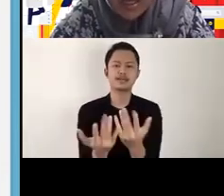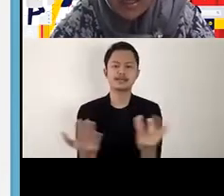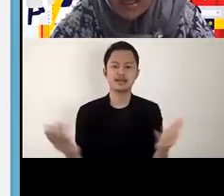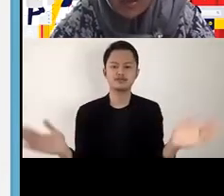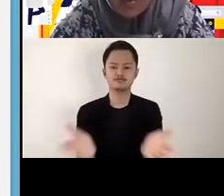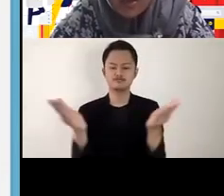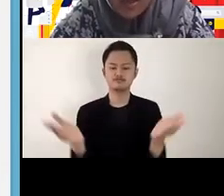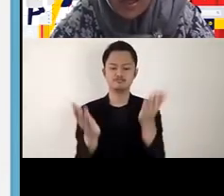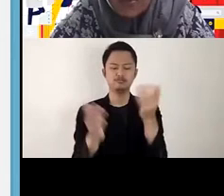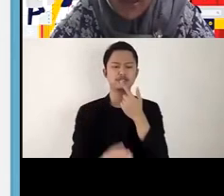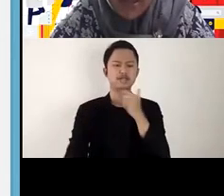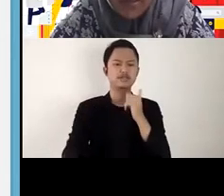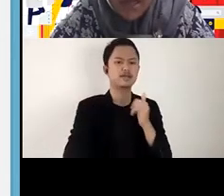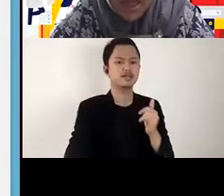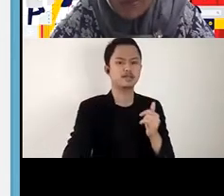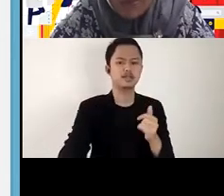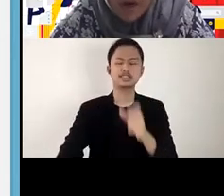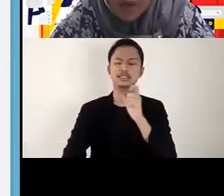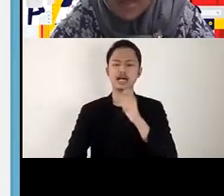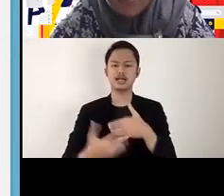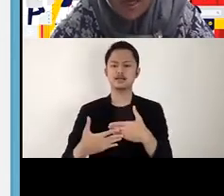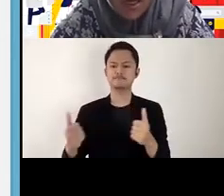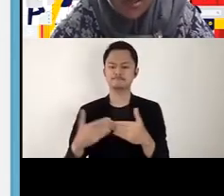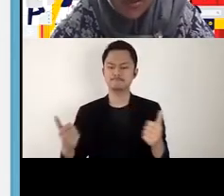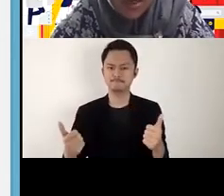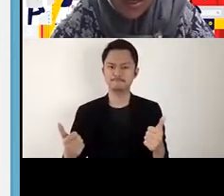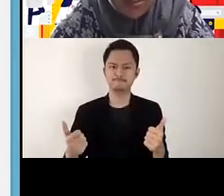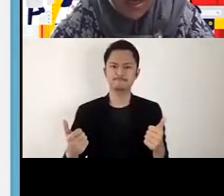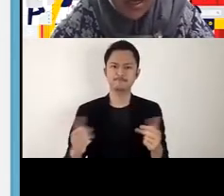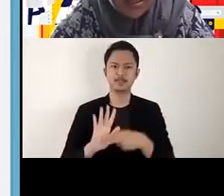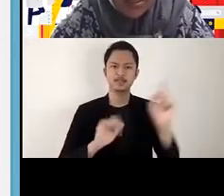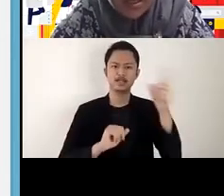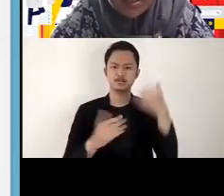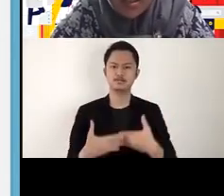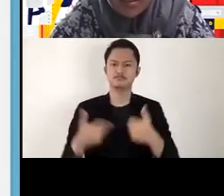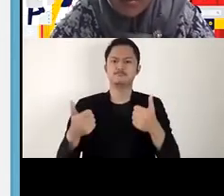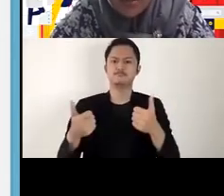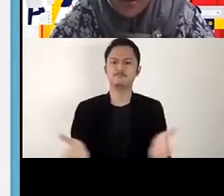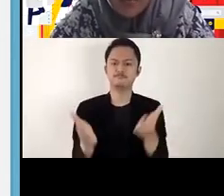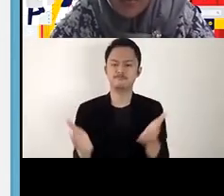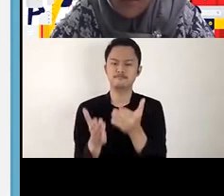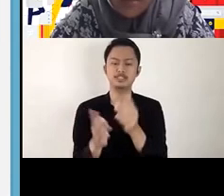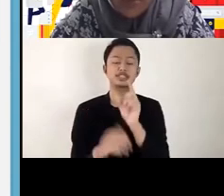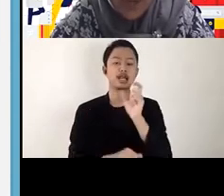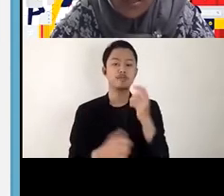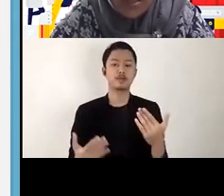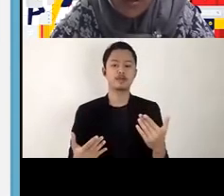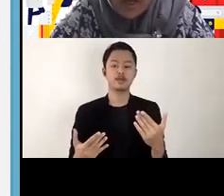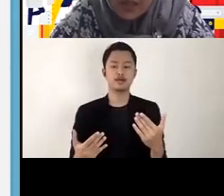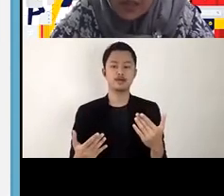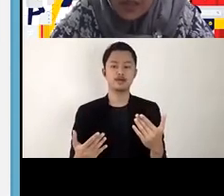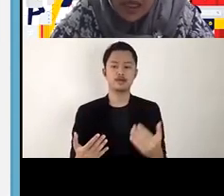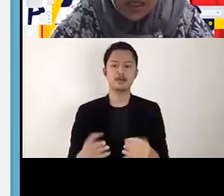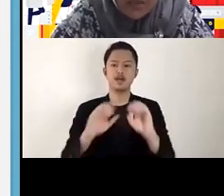sebagai salah satu bentuk dari upaya kesiapsiagaan membangun kesiapsiagaan nasional dilaksanakan dengan mendorong partisipasi